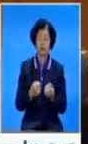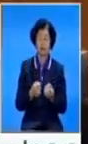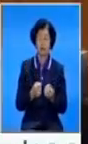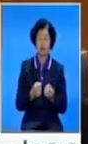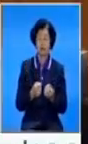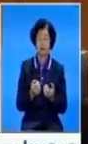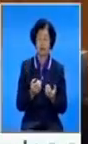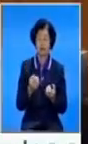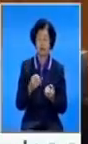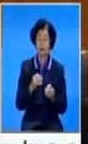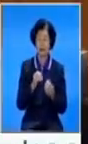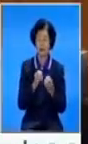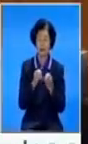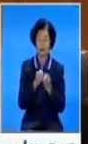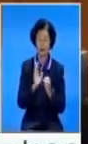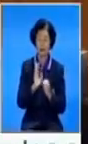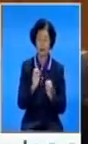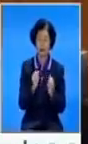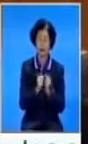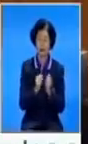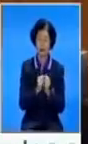จไ